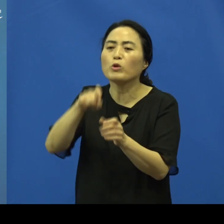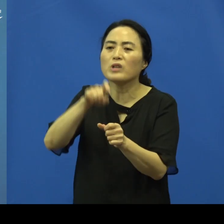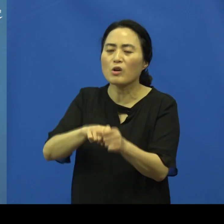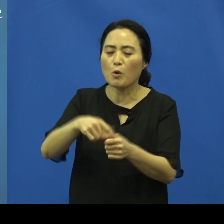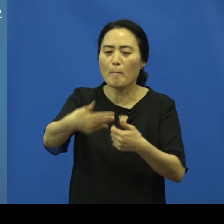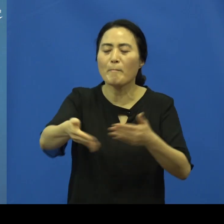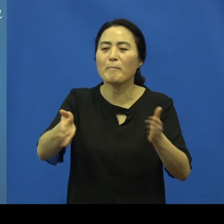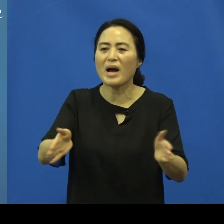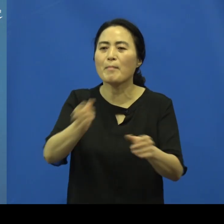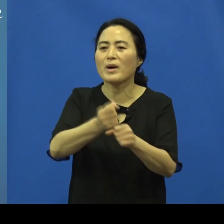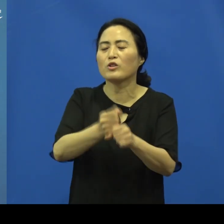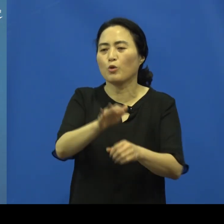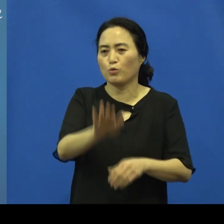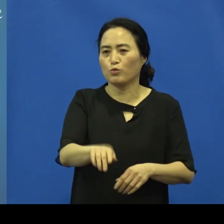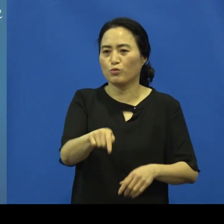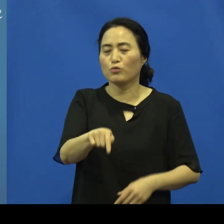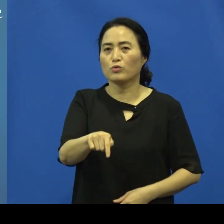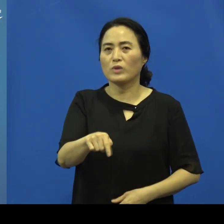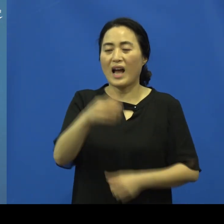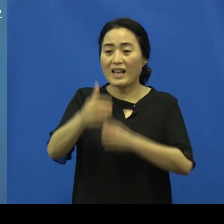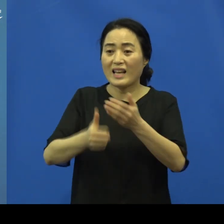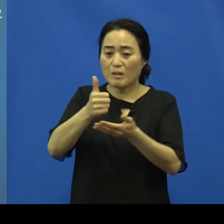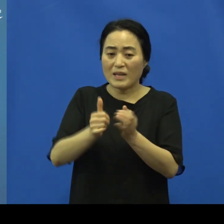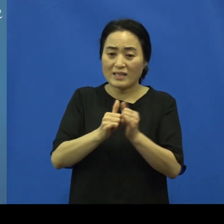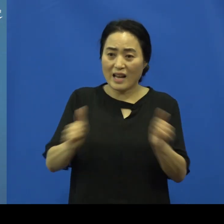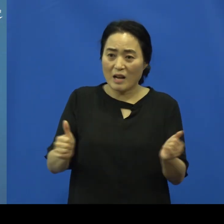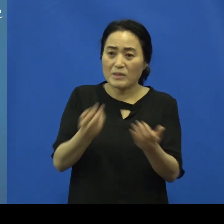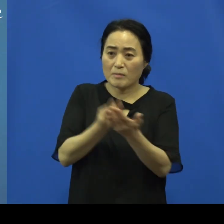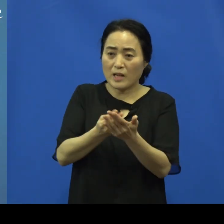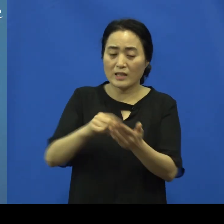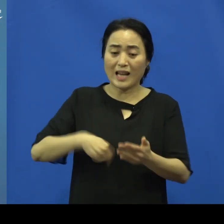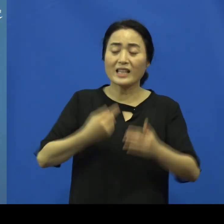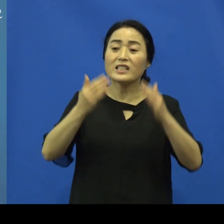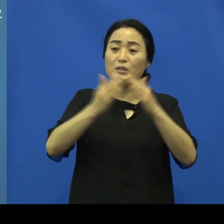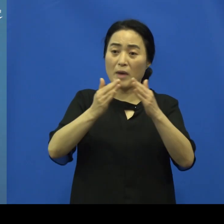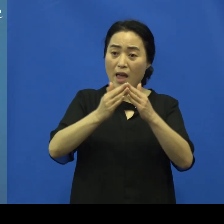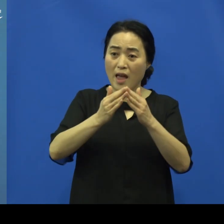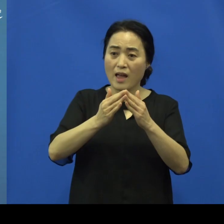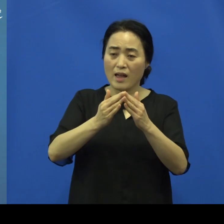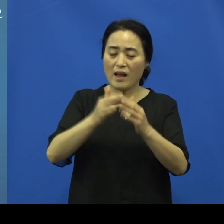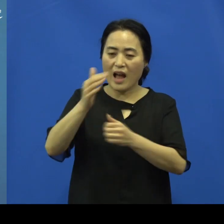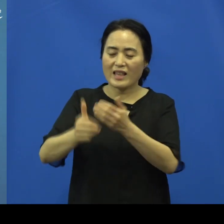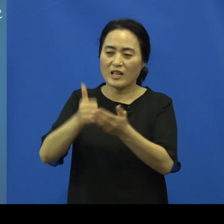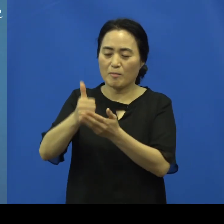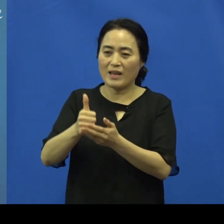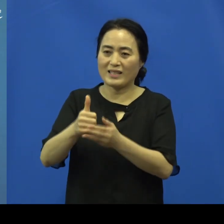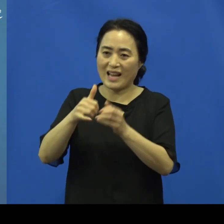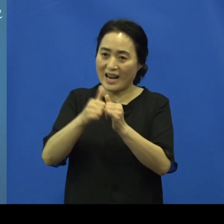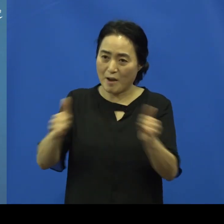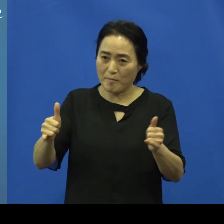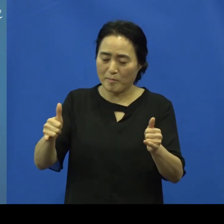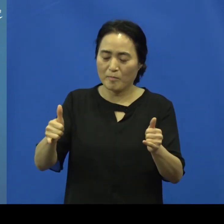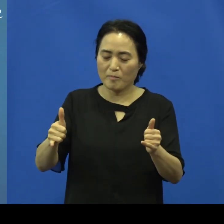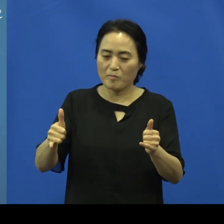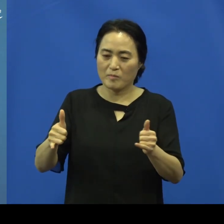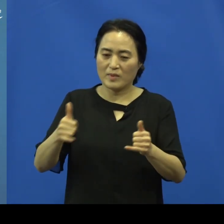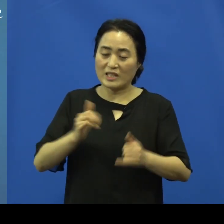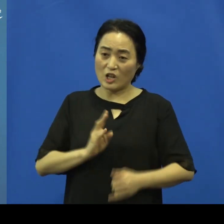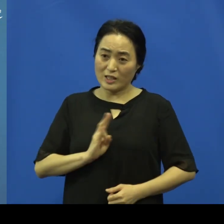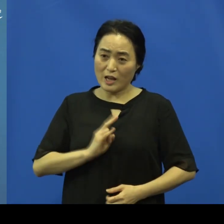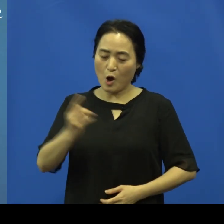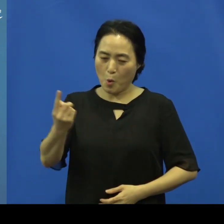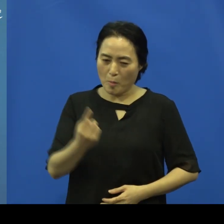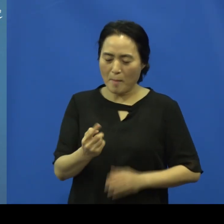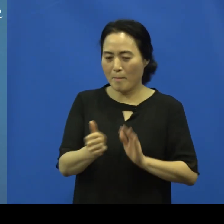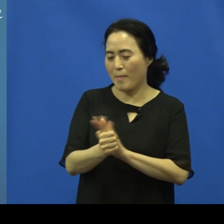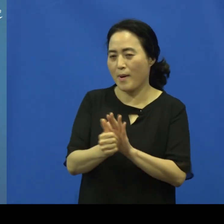이 하나님의 사람의 침상이에요. 자기 집에 있는 거예요. 그러니까 엘리사가 한 번씩 와서 오면 거기서